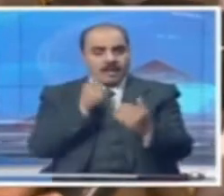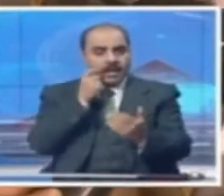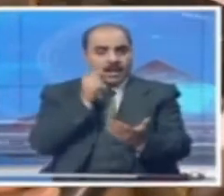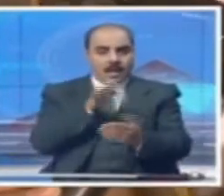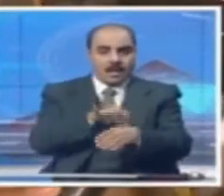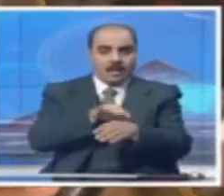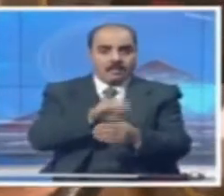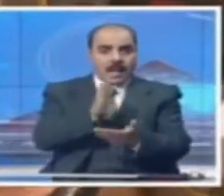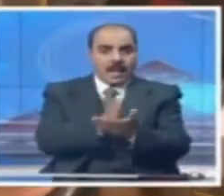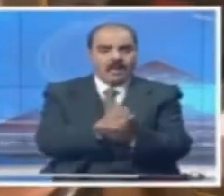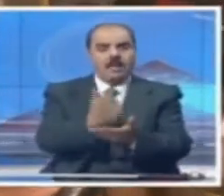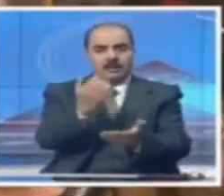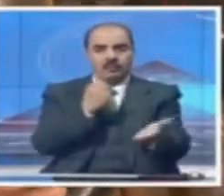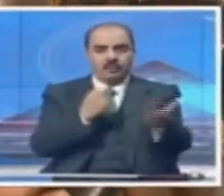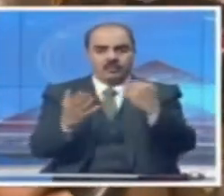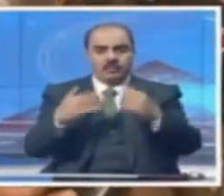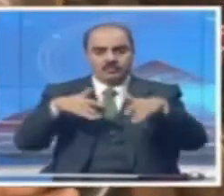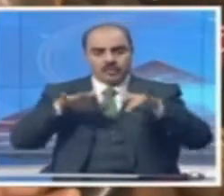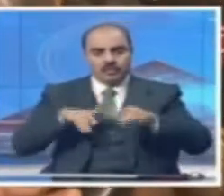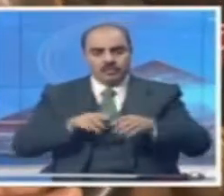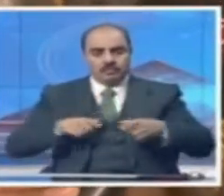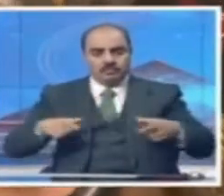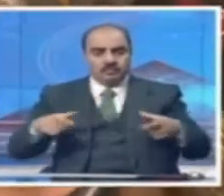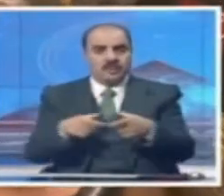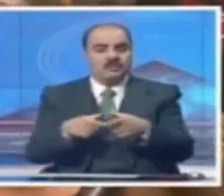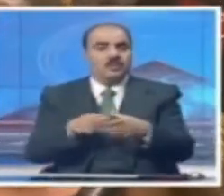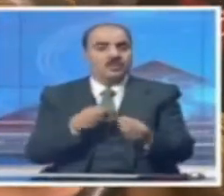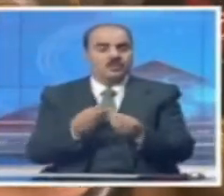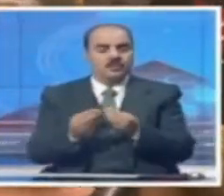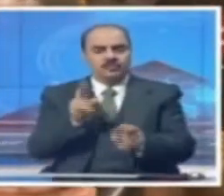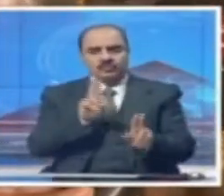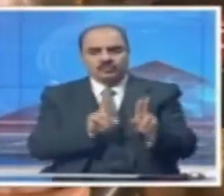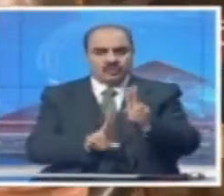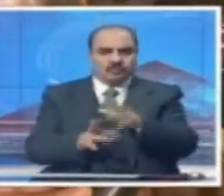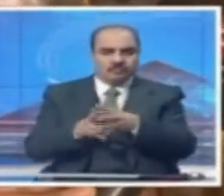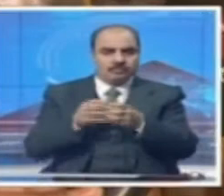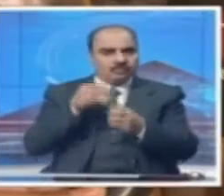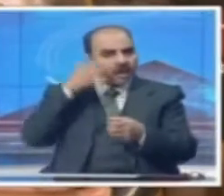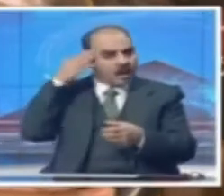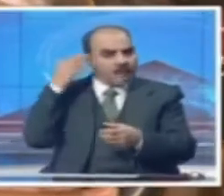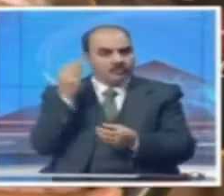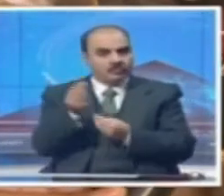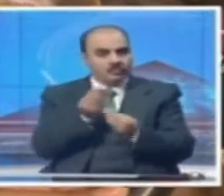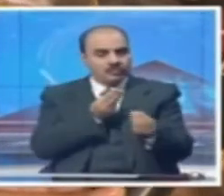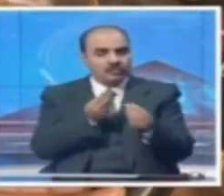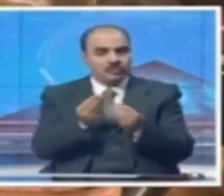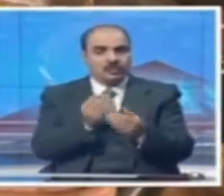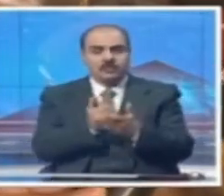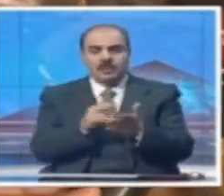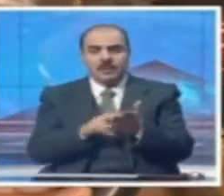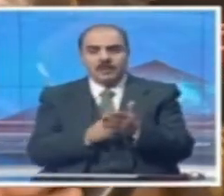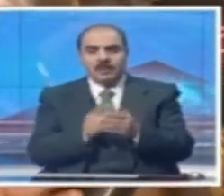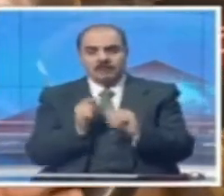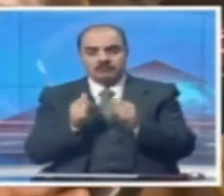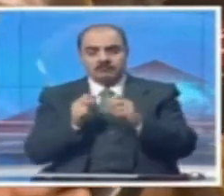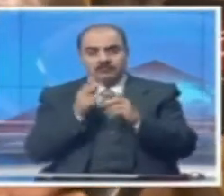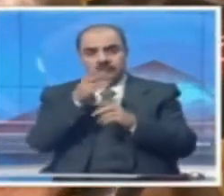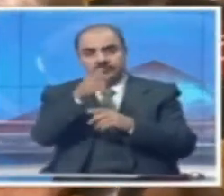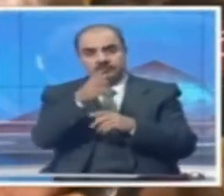مصداقية في نفس الوقت، سيقوم هذا المجلس الاستشاري في تقييم الحالة، وبعدها